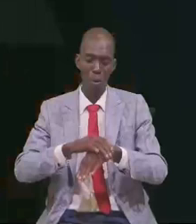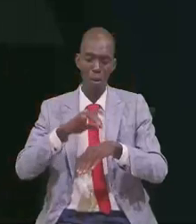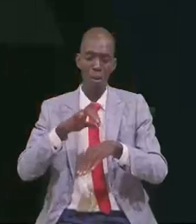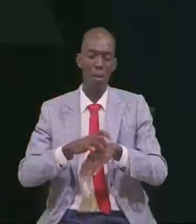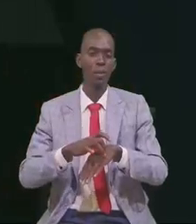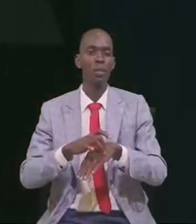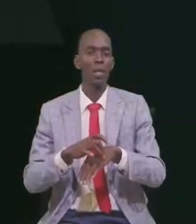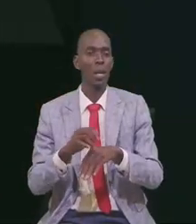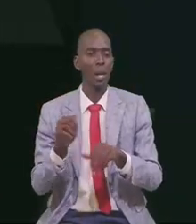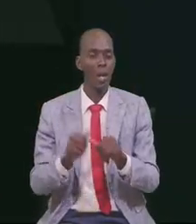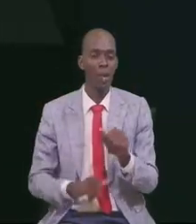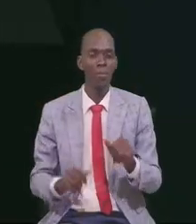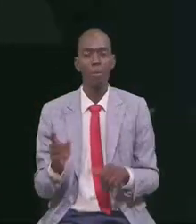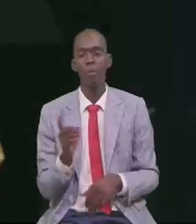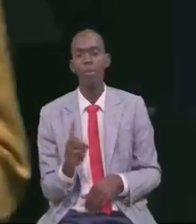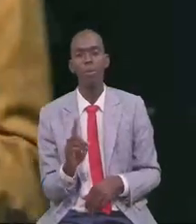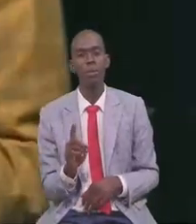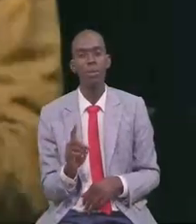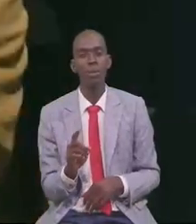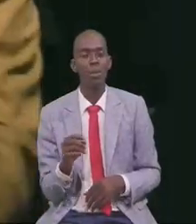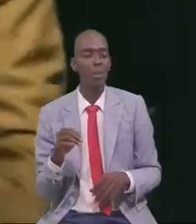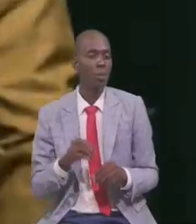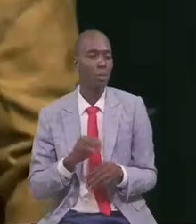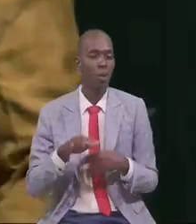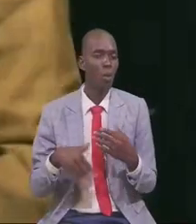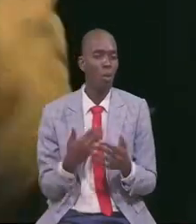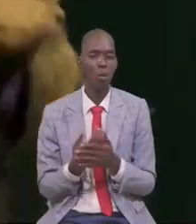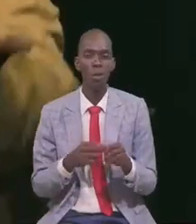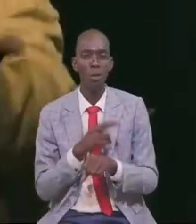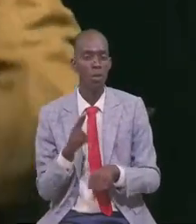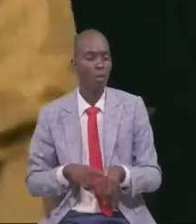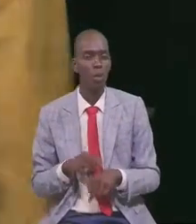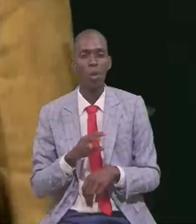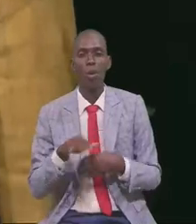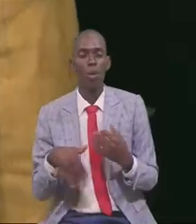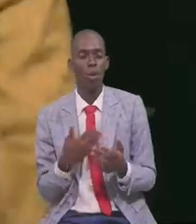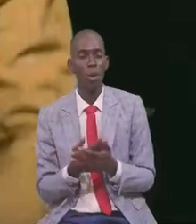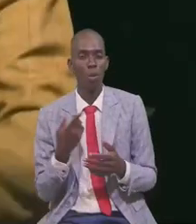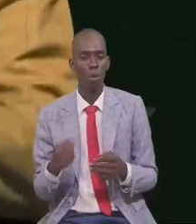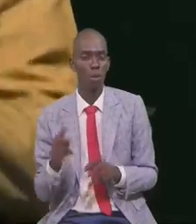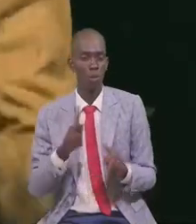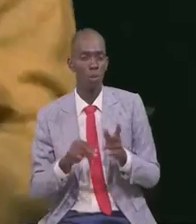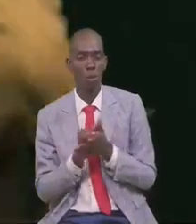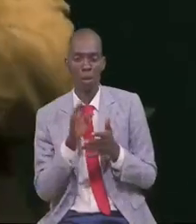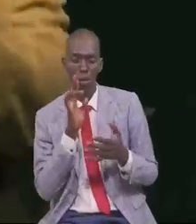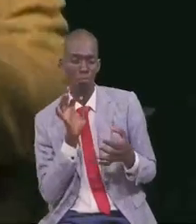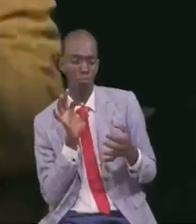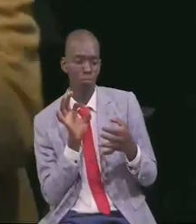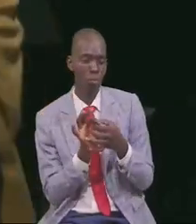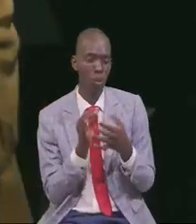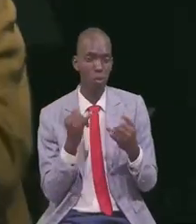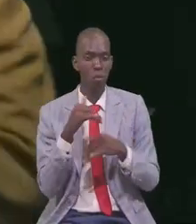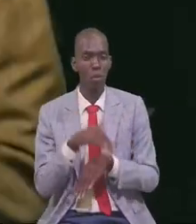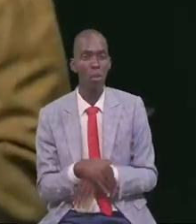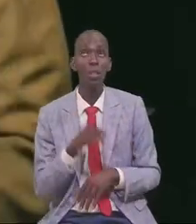partout, dans chaque nation, ceux qui sont connectés ce soir, il a le pouvoir sur la terre de pardonner